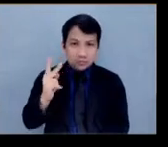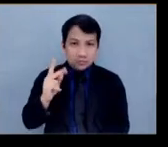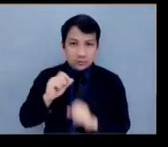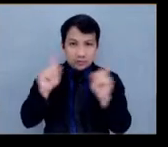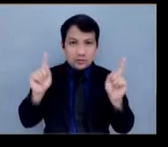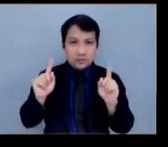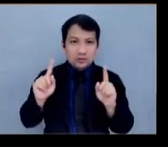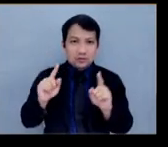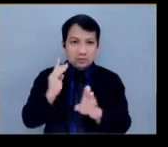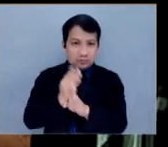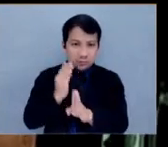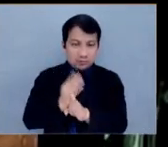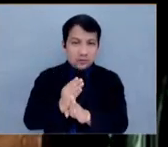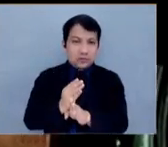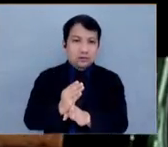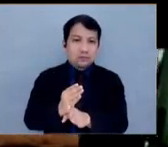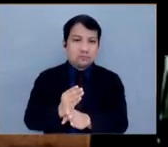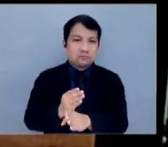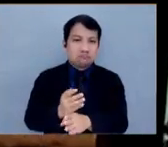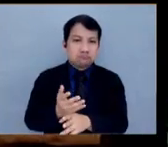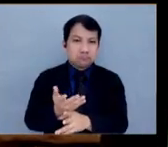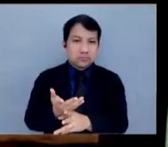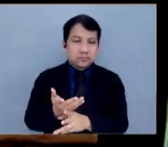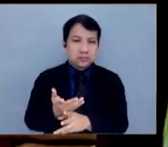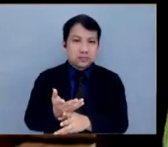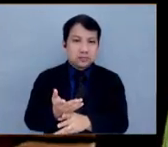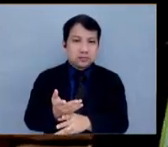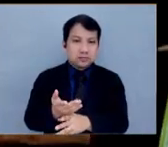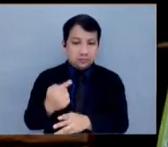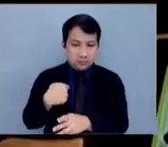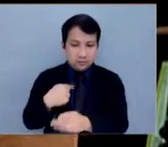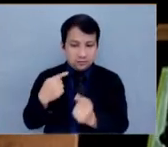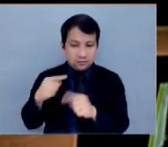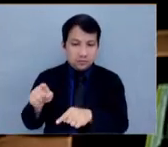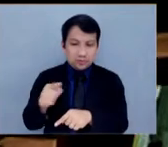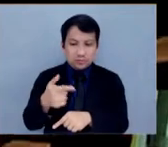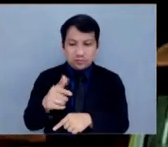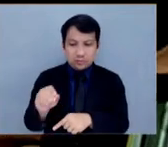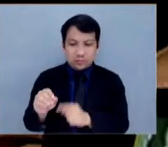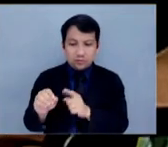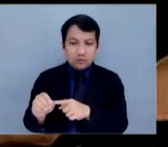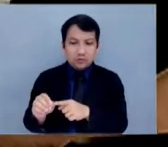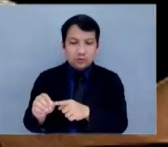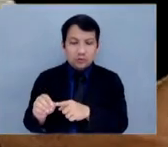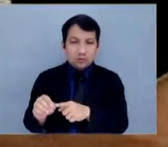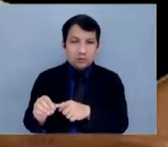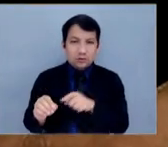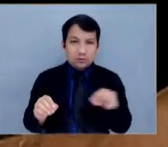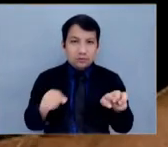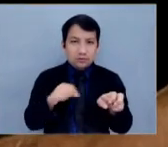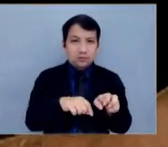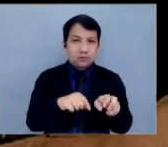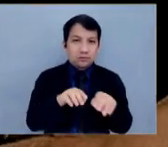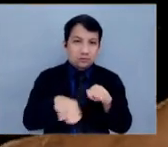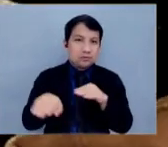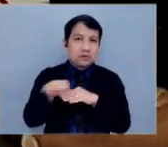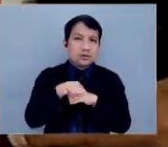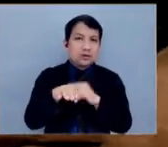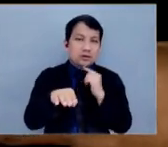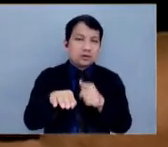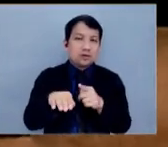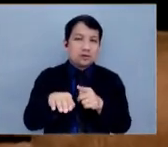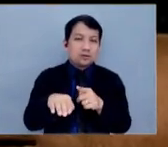bus. Bali, pag-uwi na nga po kami, bali sumabay lang po ko doon sa isang motor na mabanti ng konti. Nagulat na